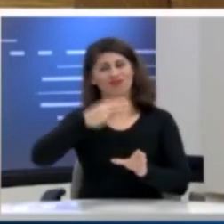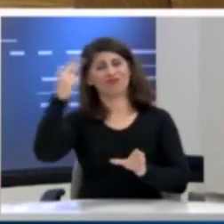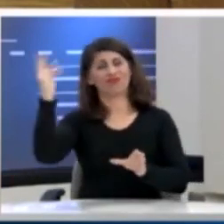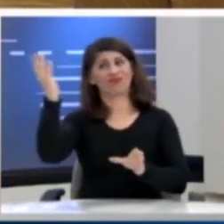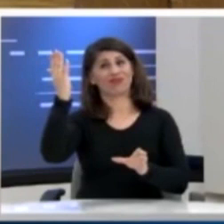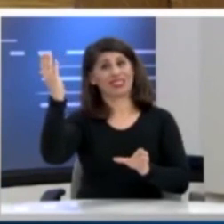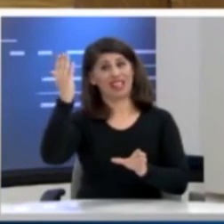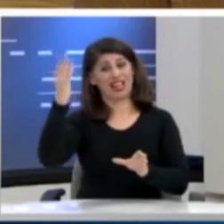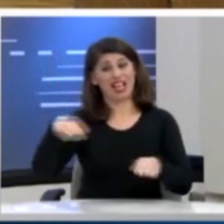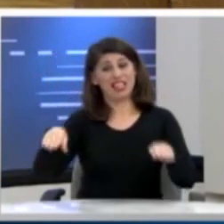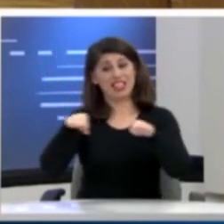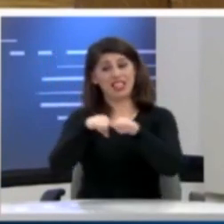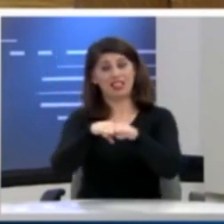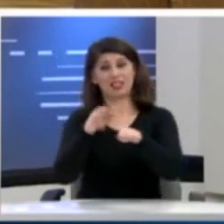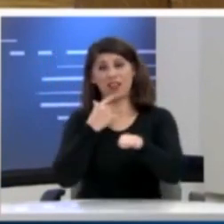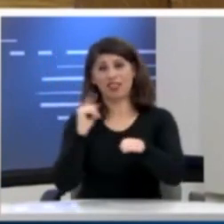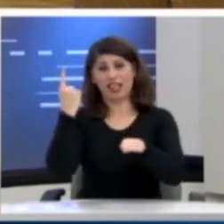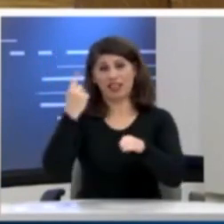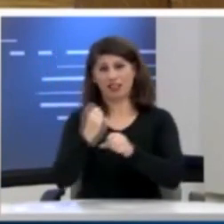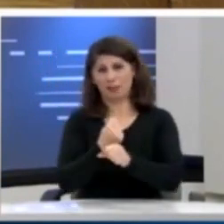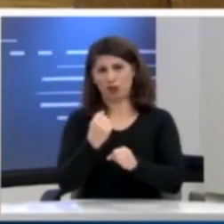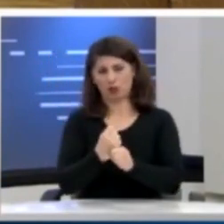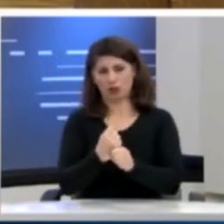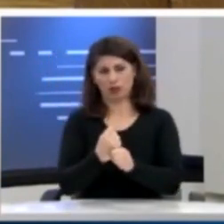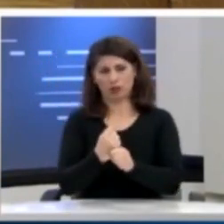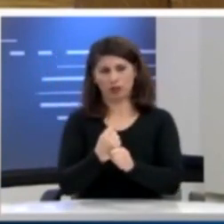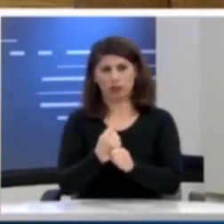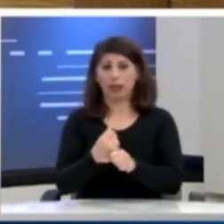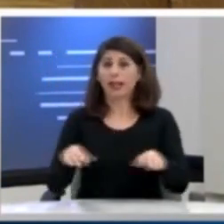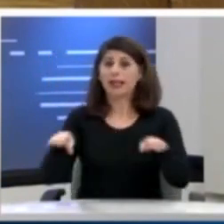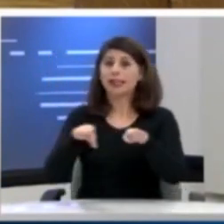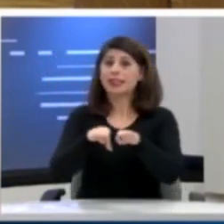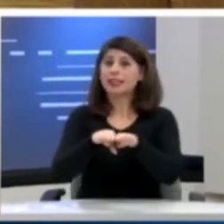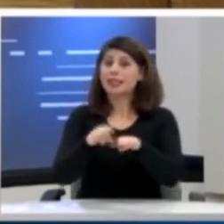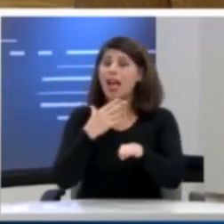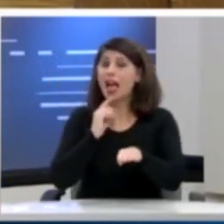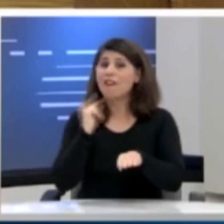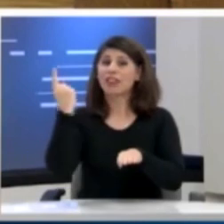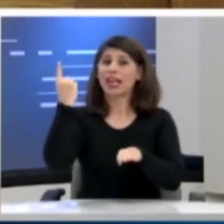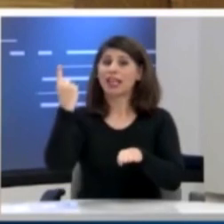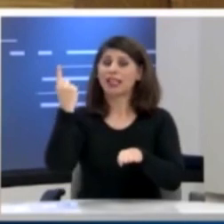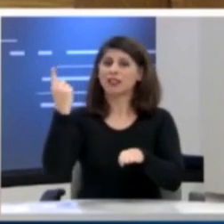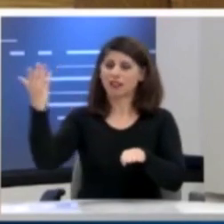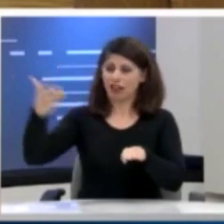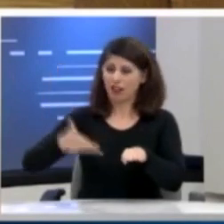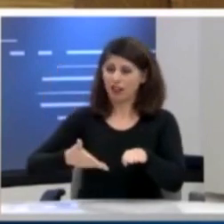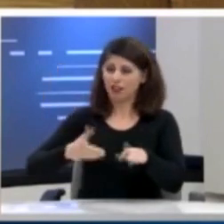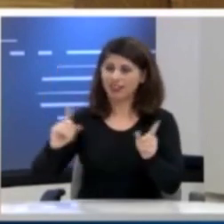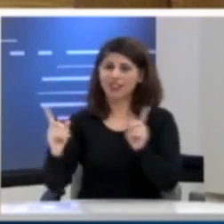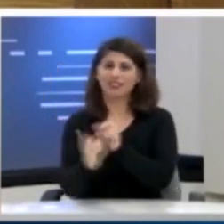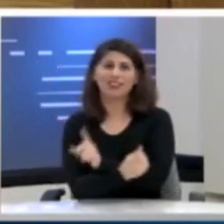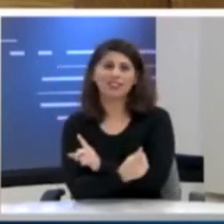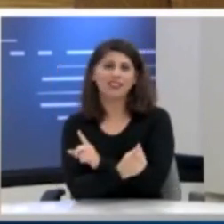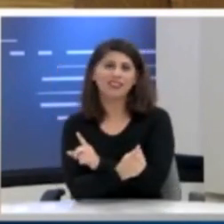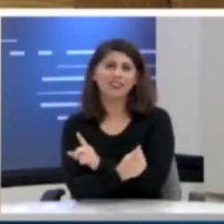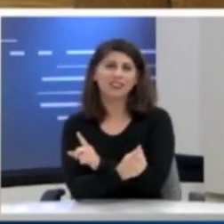περίφημες δήθεν ίσες ευκαιρίες στην απασχόληση. Οι ίσες ευκαιρίες έρχονται σε αντίθεση